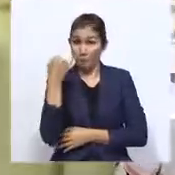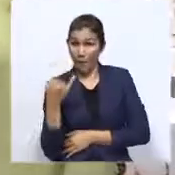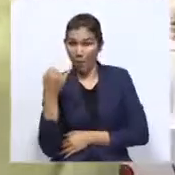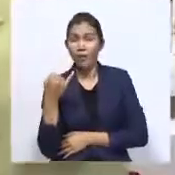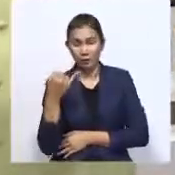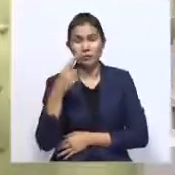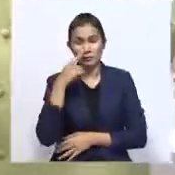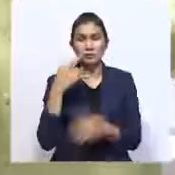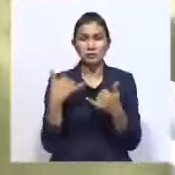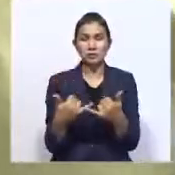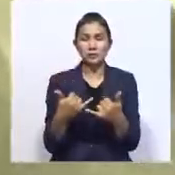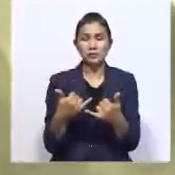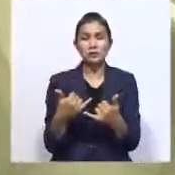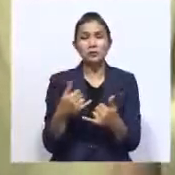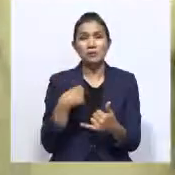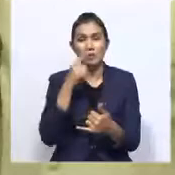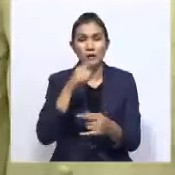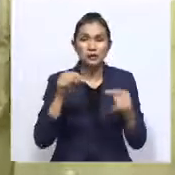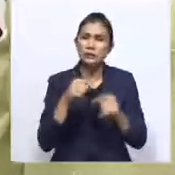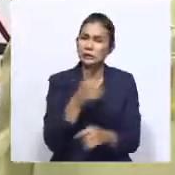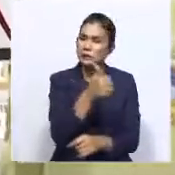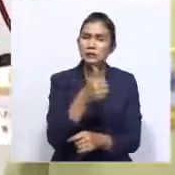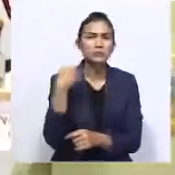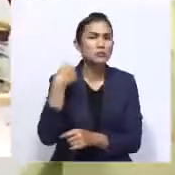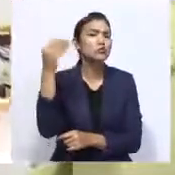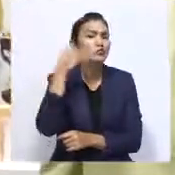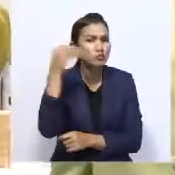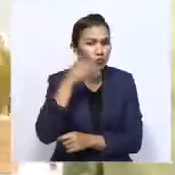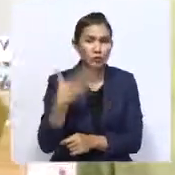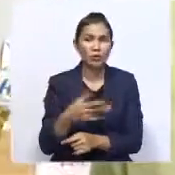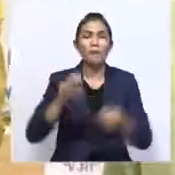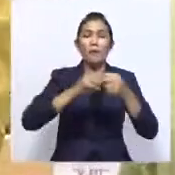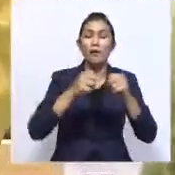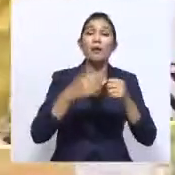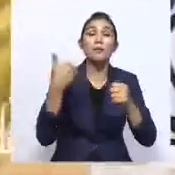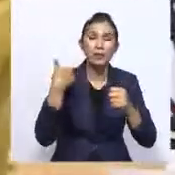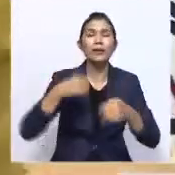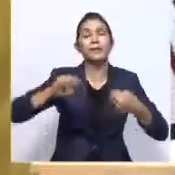รีสั่งซื้อ1โหลนะครับนายกรัฐมนตรีก็ยืนยันว่าสิ่งดีๆเกิดขึ้นทุกวันแต่หากมีปัญหาก็แก้